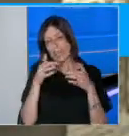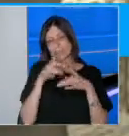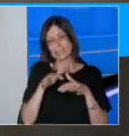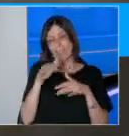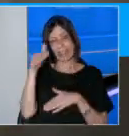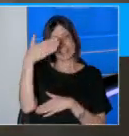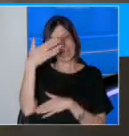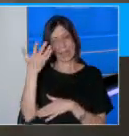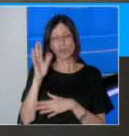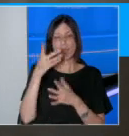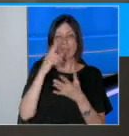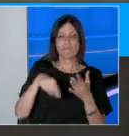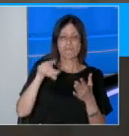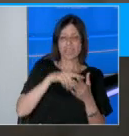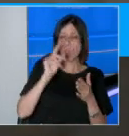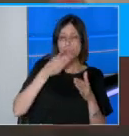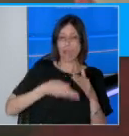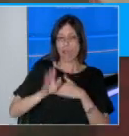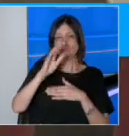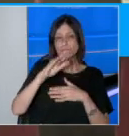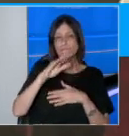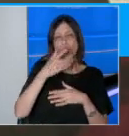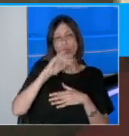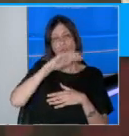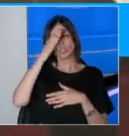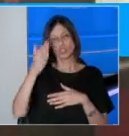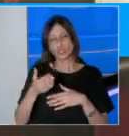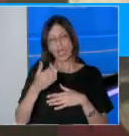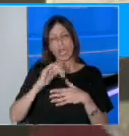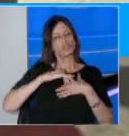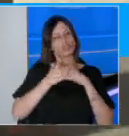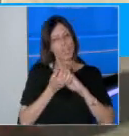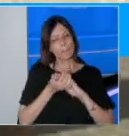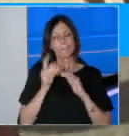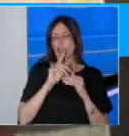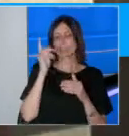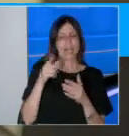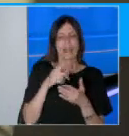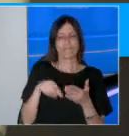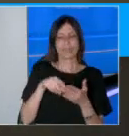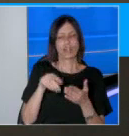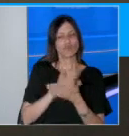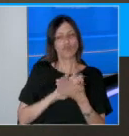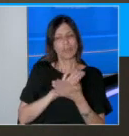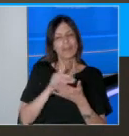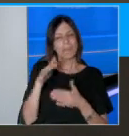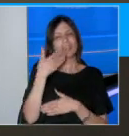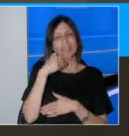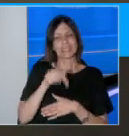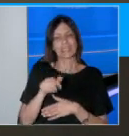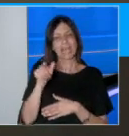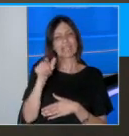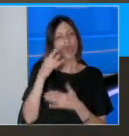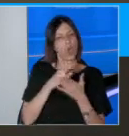אותו, לא להעביר אותו בשער שכם? תראה, לא צריך לבטל שום דבר, אנחנו במדינת חוק, מדינת ישראל היא מדינה